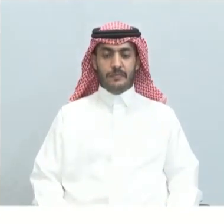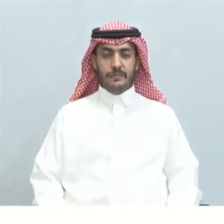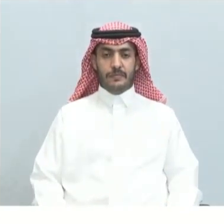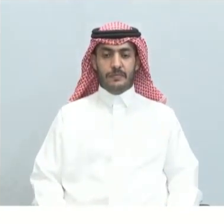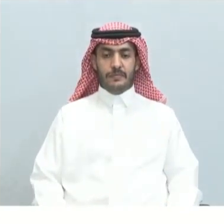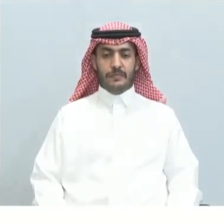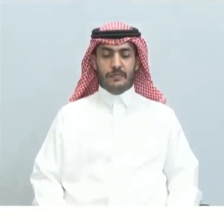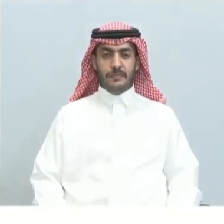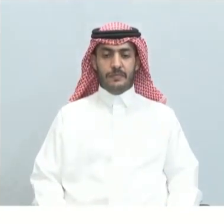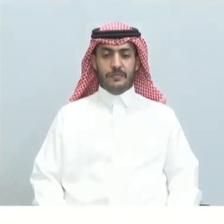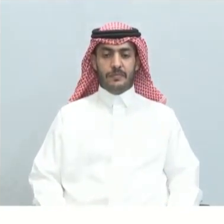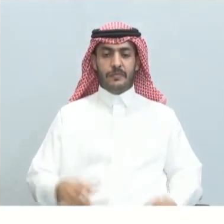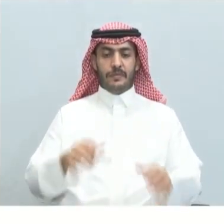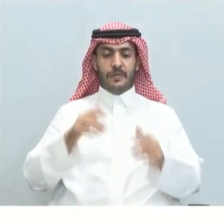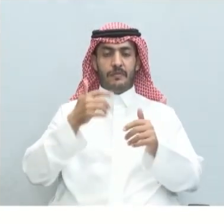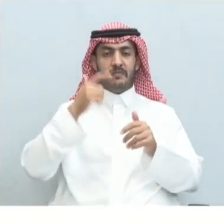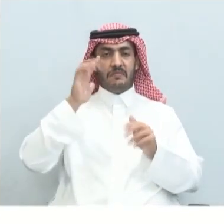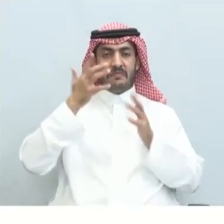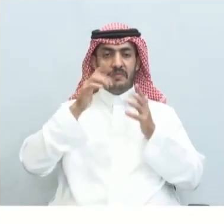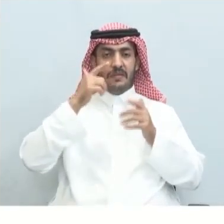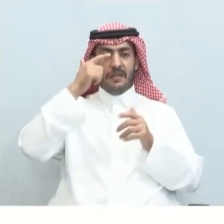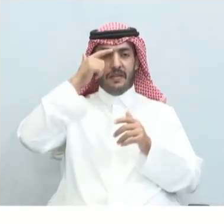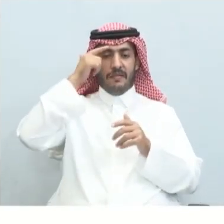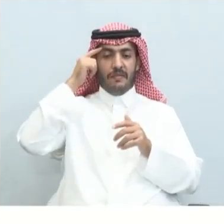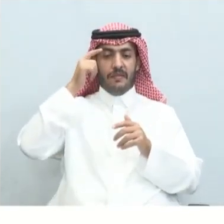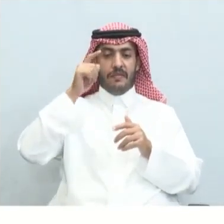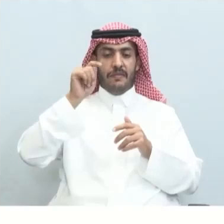لدينا اكون فرضيه